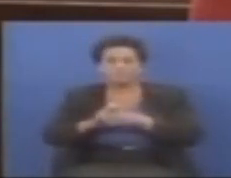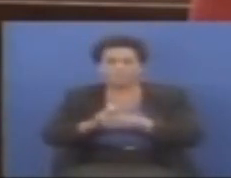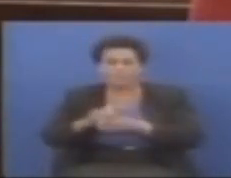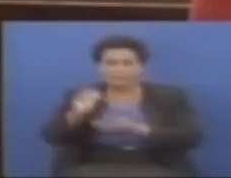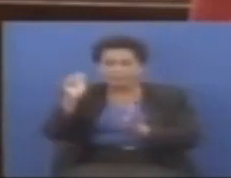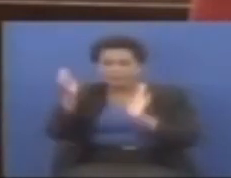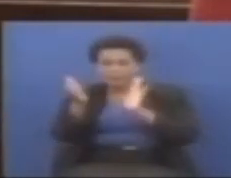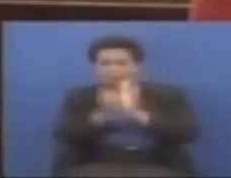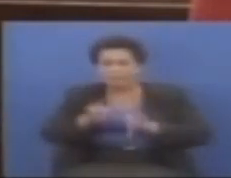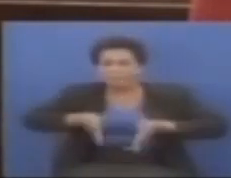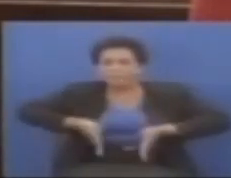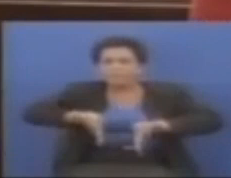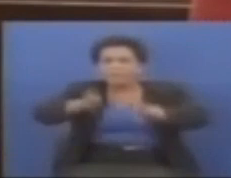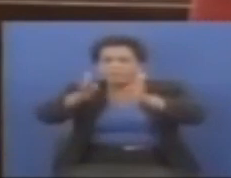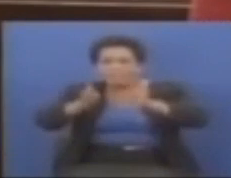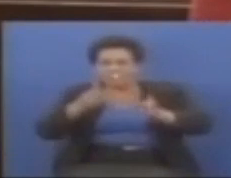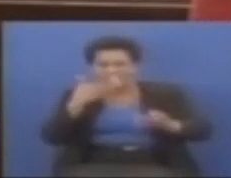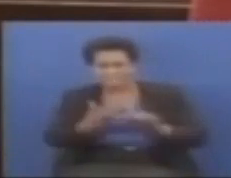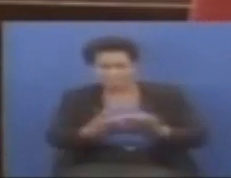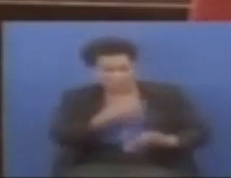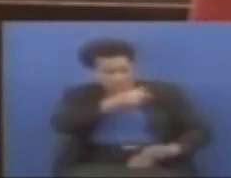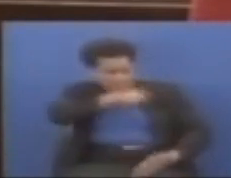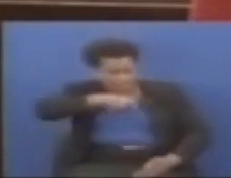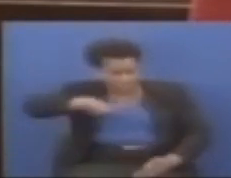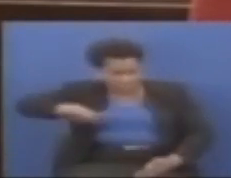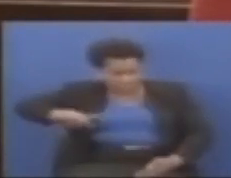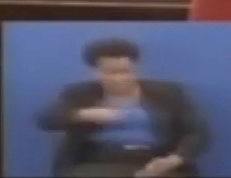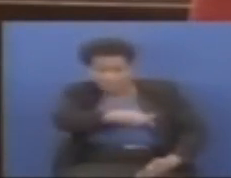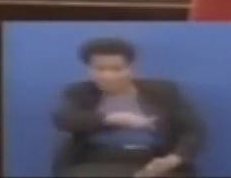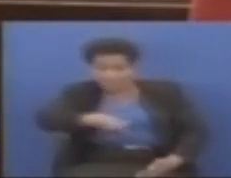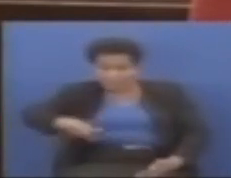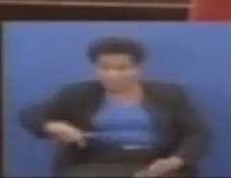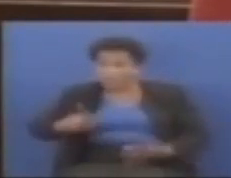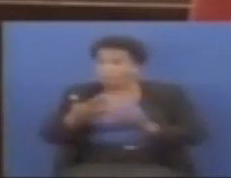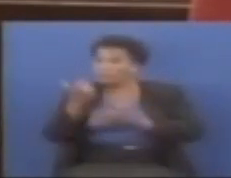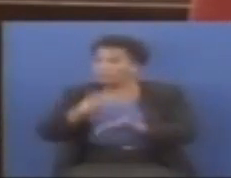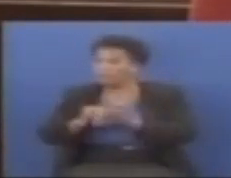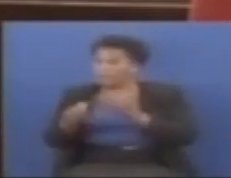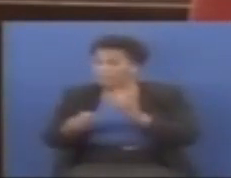Subira Mwaifunga, mbunge wa viti maalum, kama ifuatavyo. Mheshimiwa Naibu Spika,